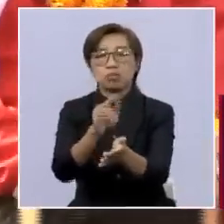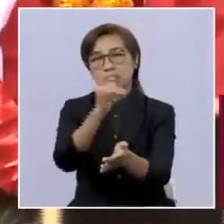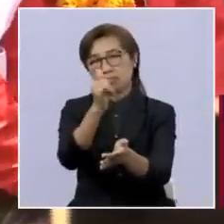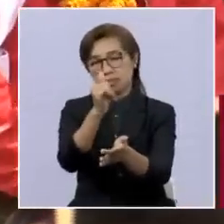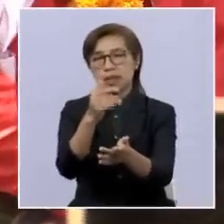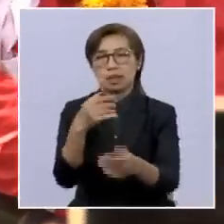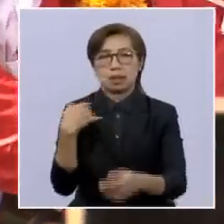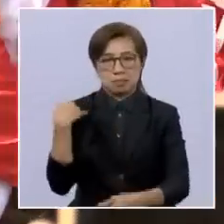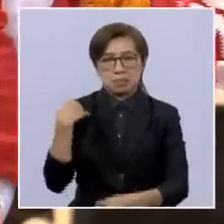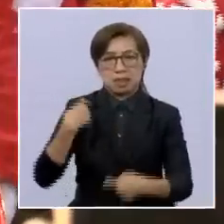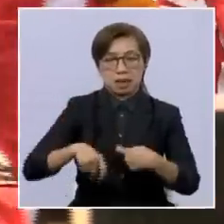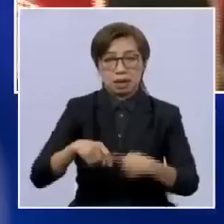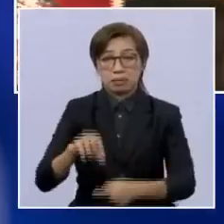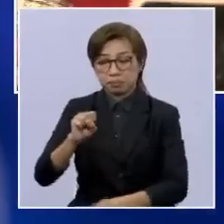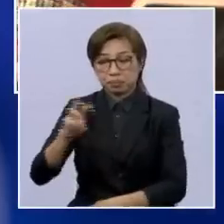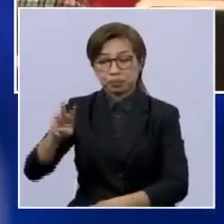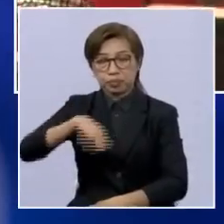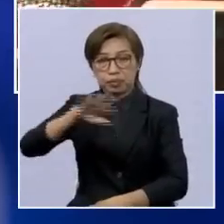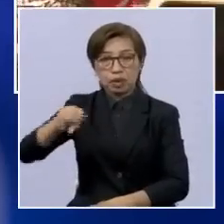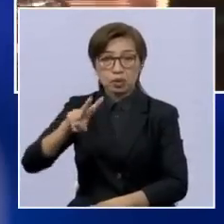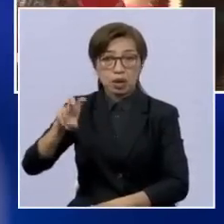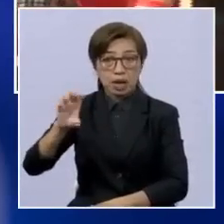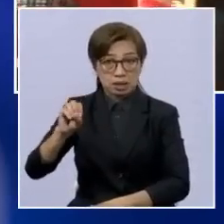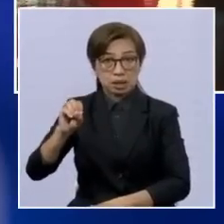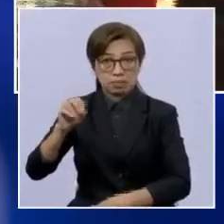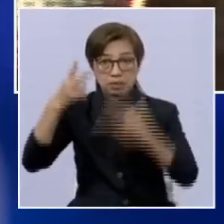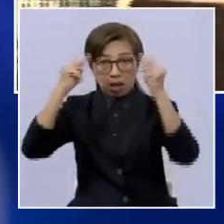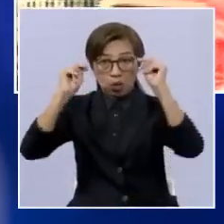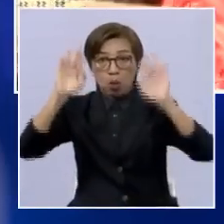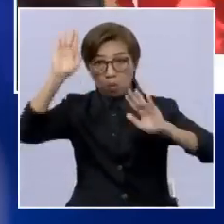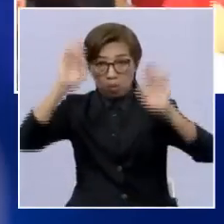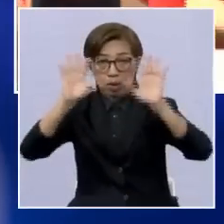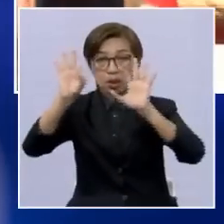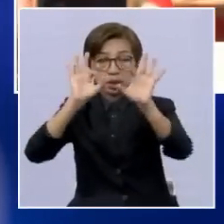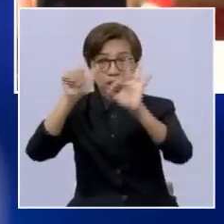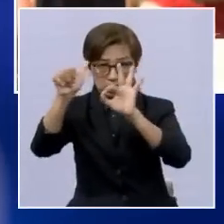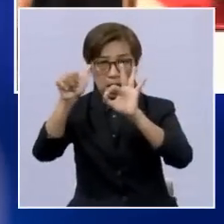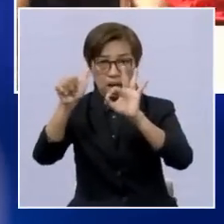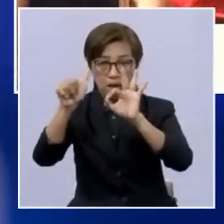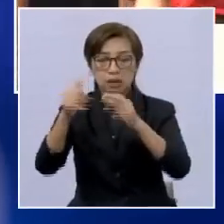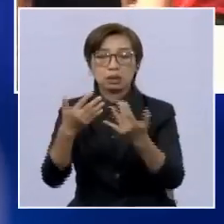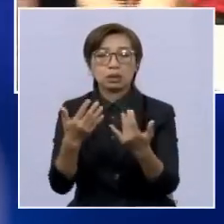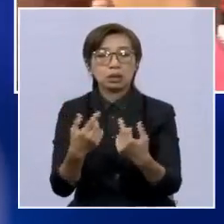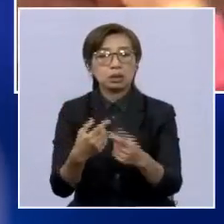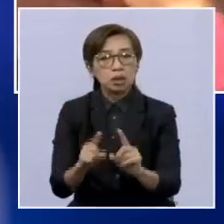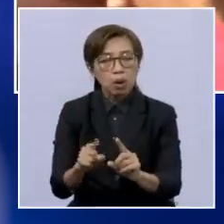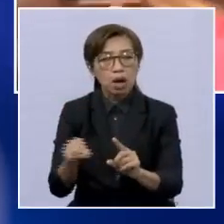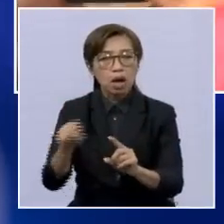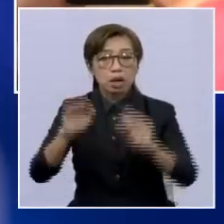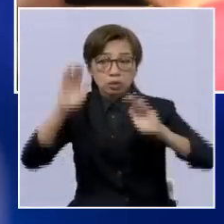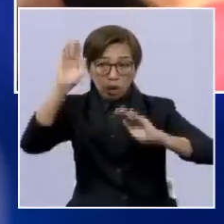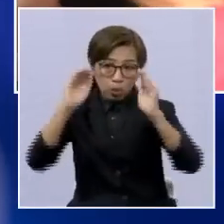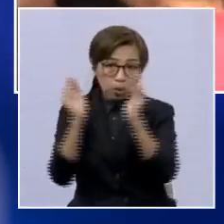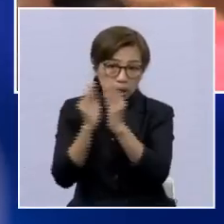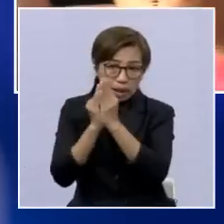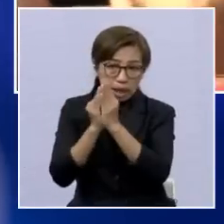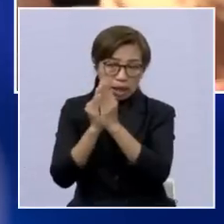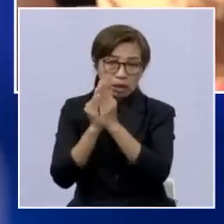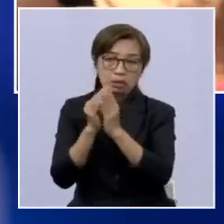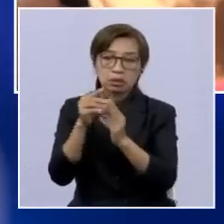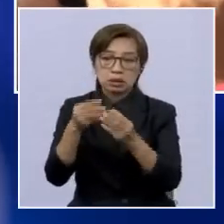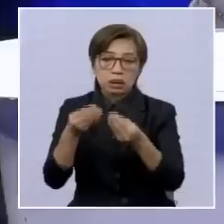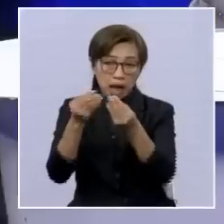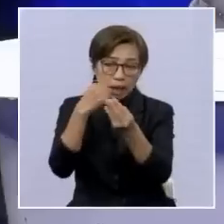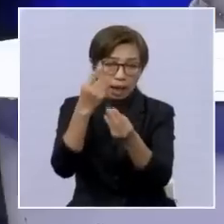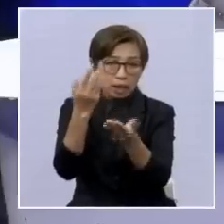ว.250เสียงเนี่ยก็สามารถที่จะร่วมโหวตนายกรัฐมนตรีด้วยแต่ที่แน่ๆเนี่ยนะคะถึงแม้ผลโหวตจะออกมาเป็นอย่างไรจะโหวตให้ใคร